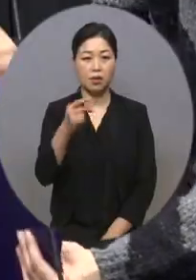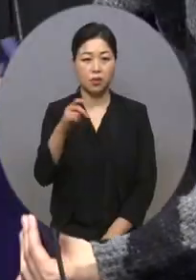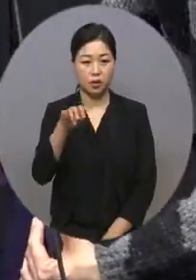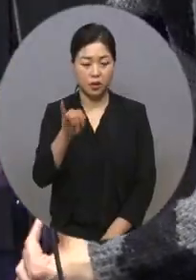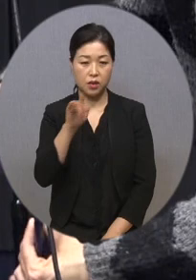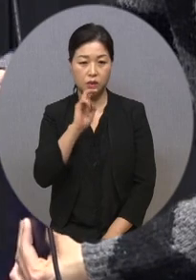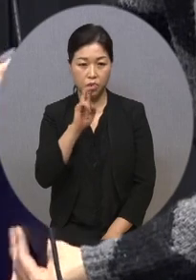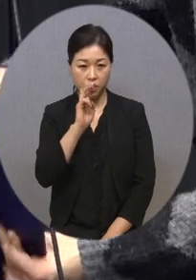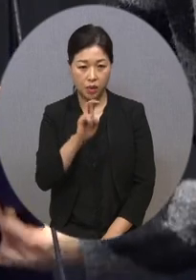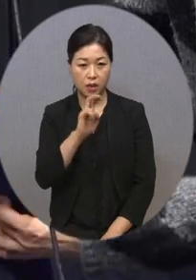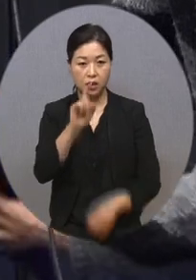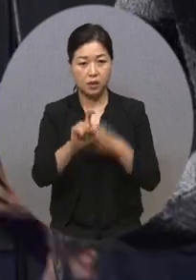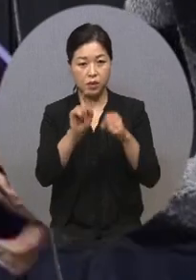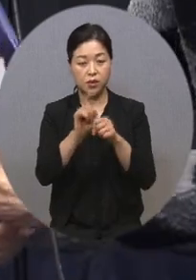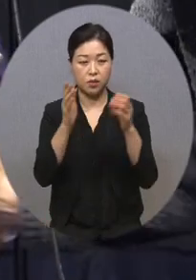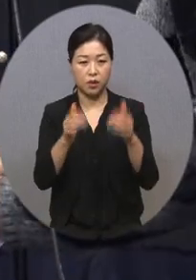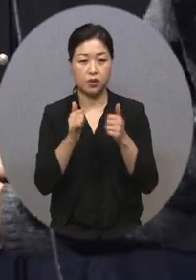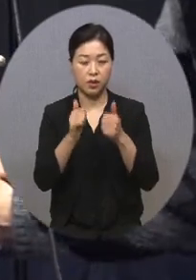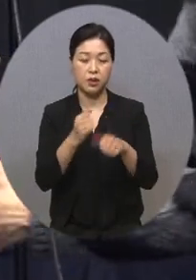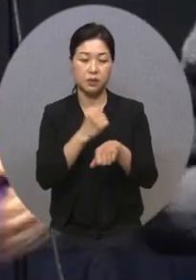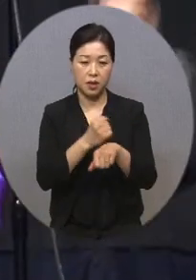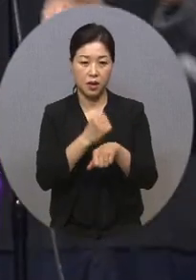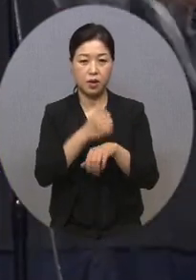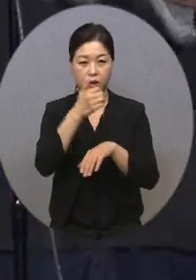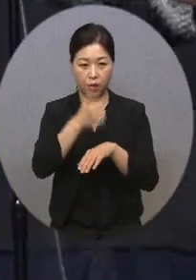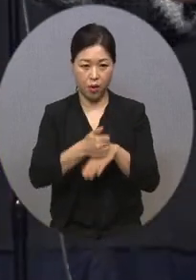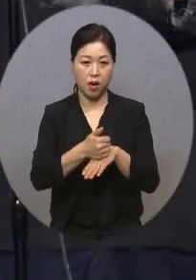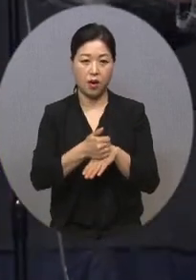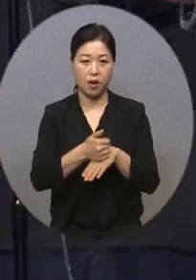10년 동안 열심히 한 결과로